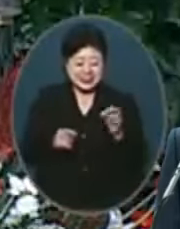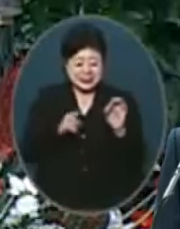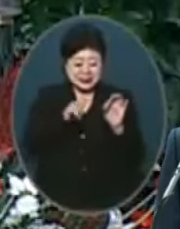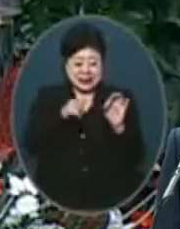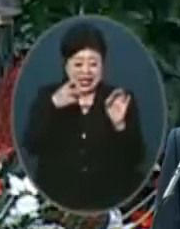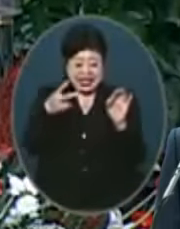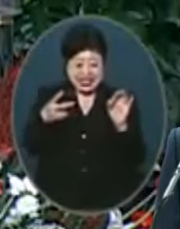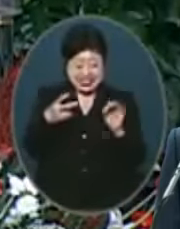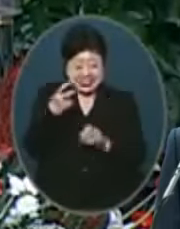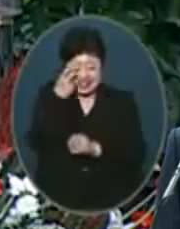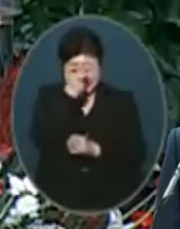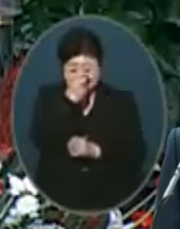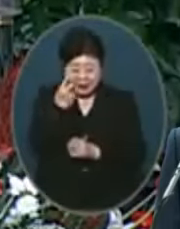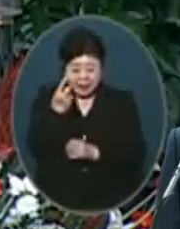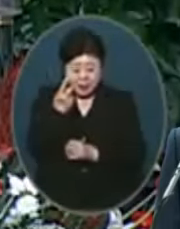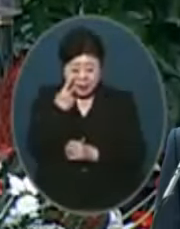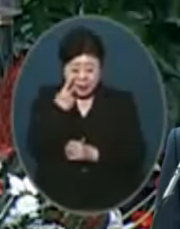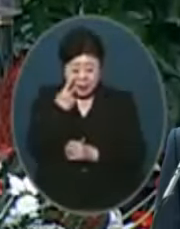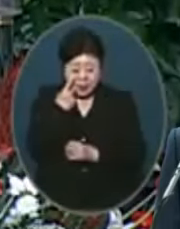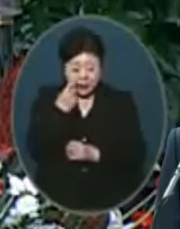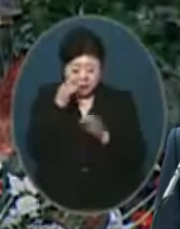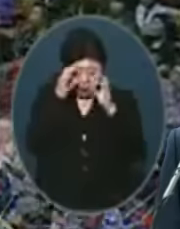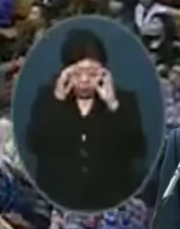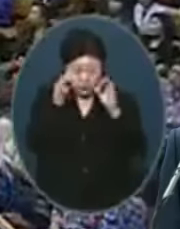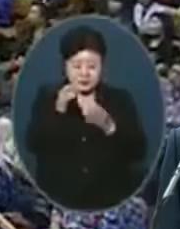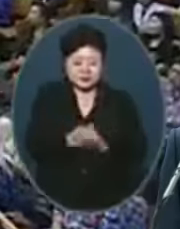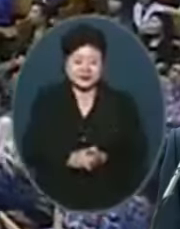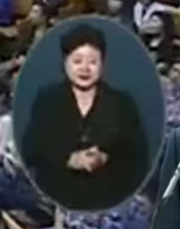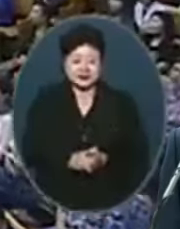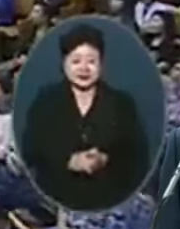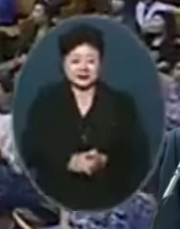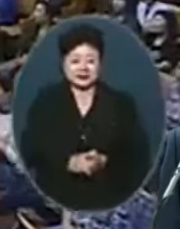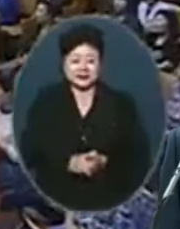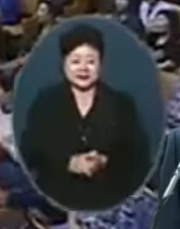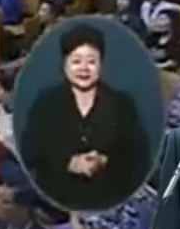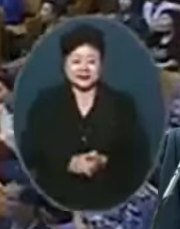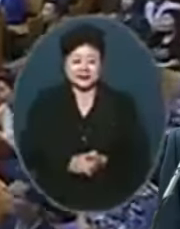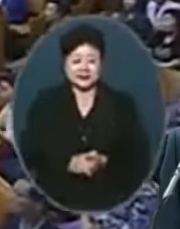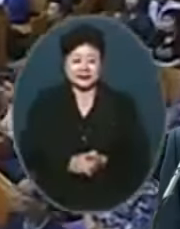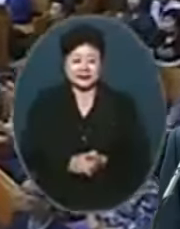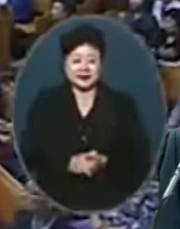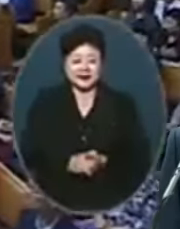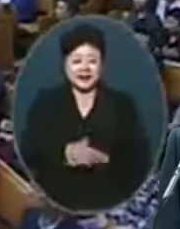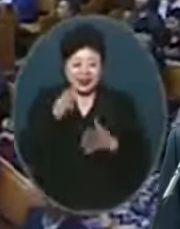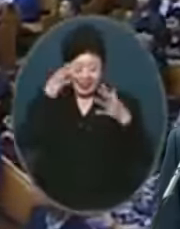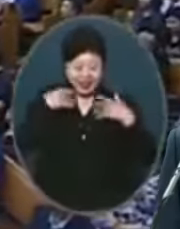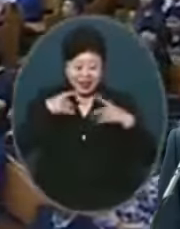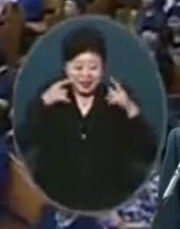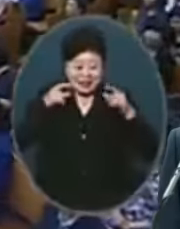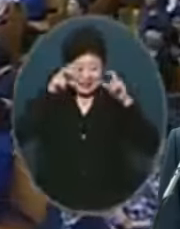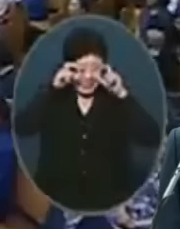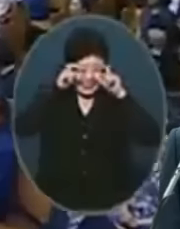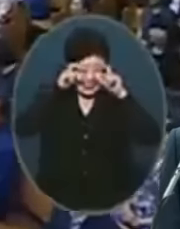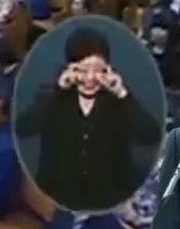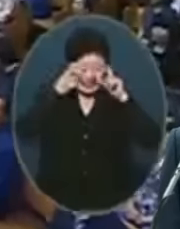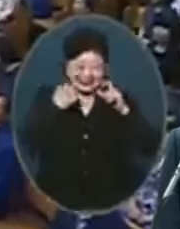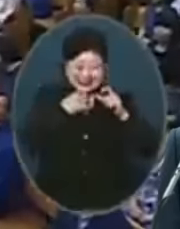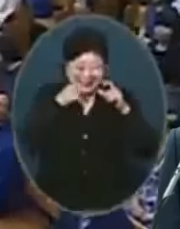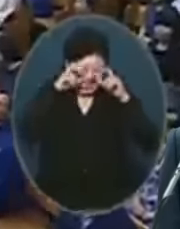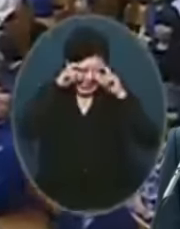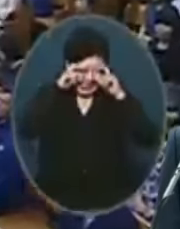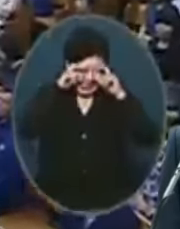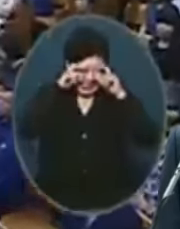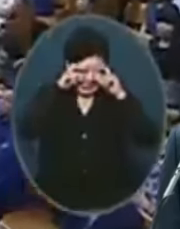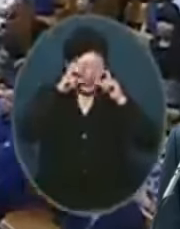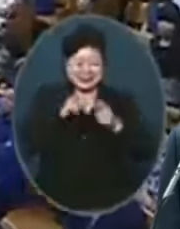진탐보고라는 제목으로 은혜를 나누겠습니다. 여름이 되면 선글라스를 많이 착용하는데